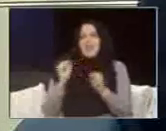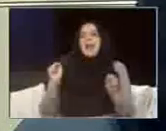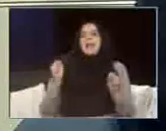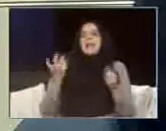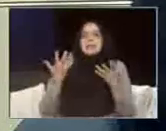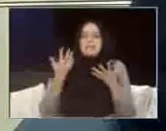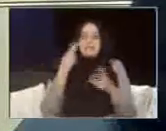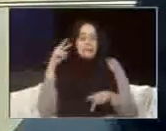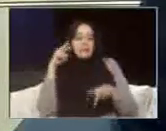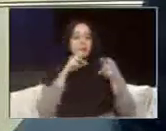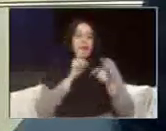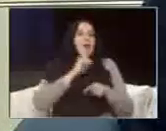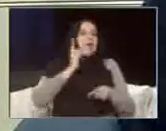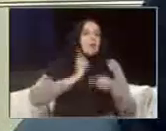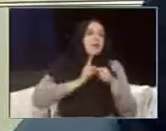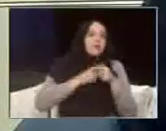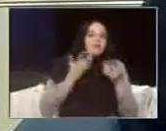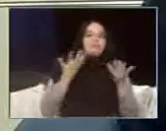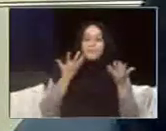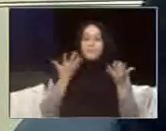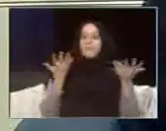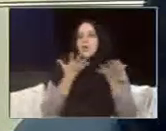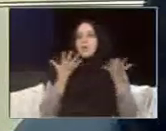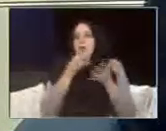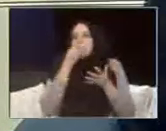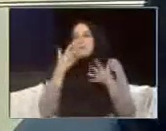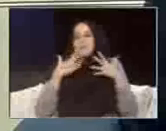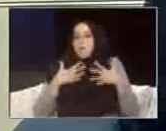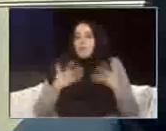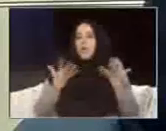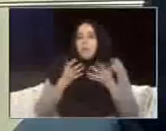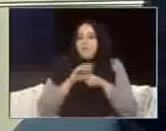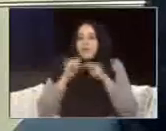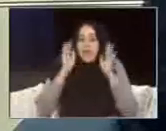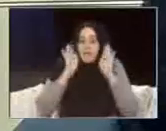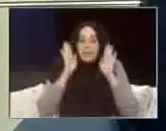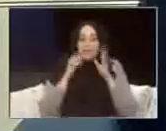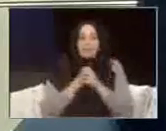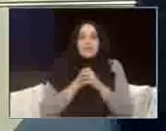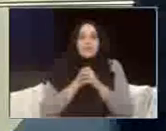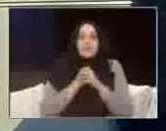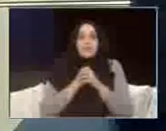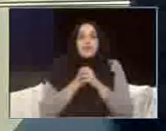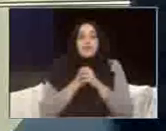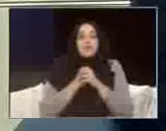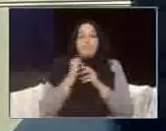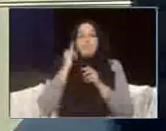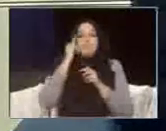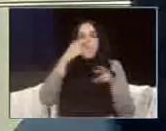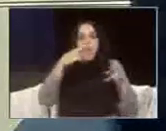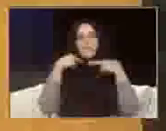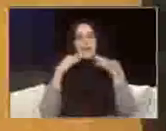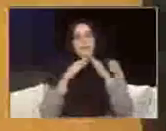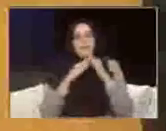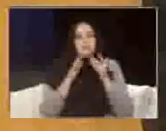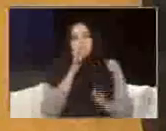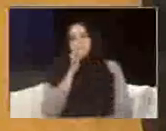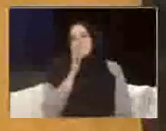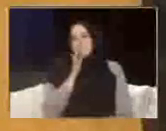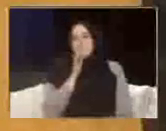ويقع لها مشاكل، فلا تجي يعني كيف تتصرف في صلاتها؟ هل تنتظر حتى ترجع للبيت وتصليها؟ لا يمكن